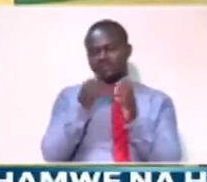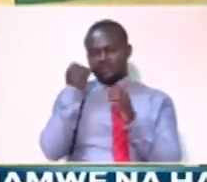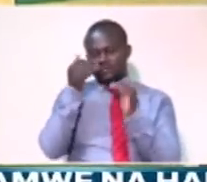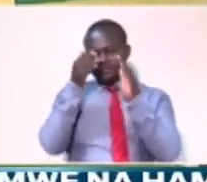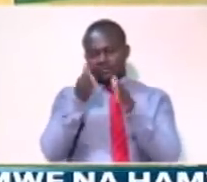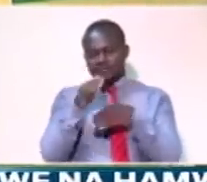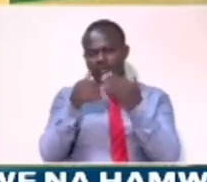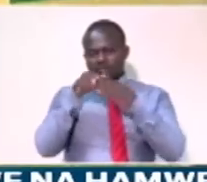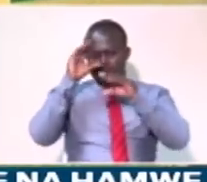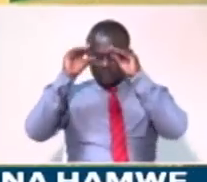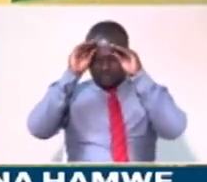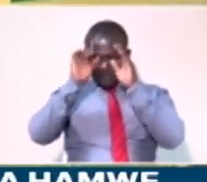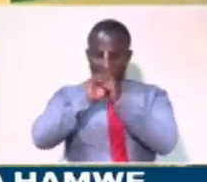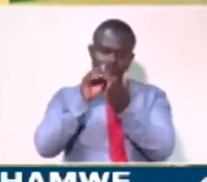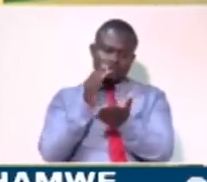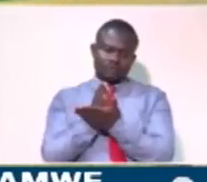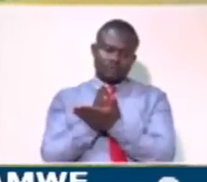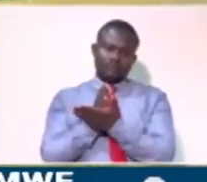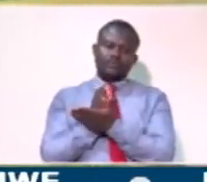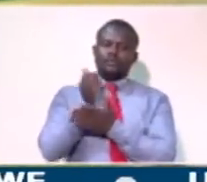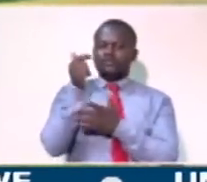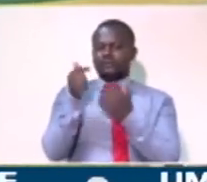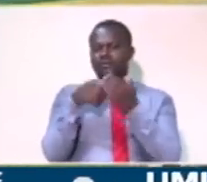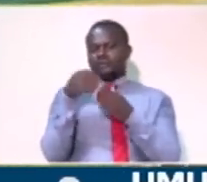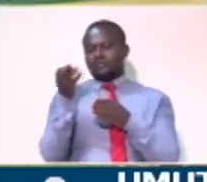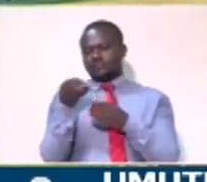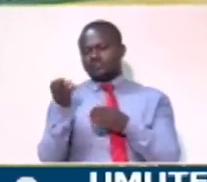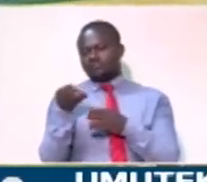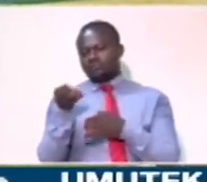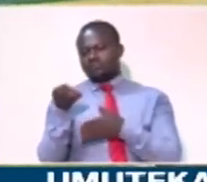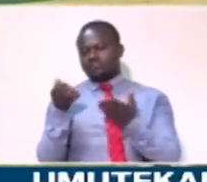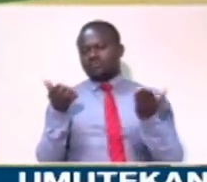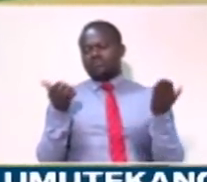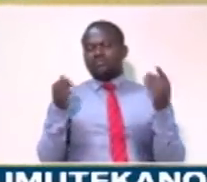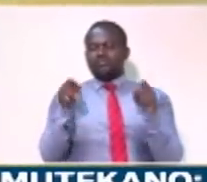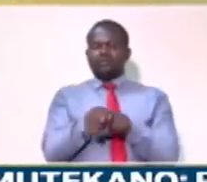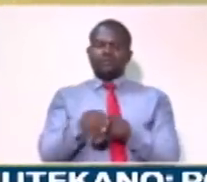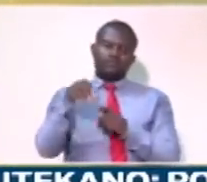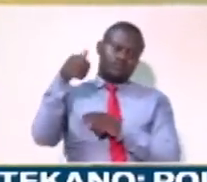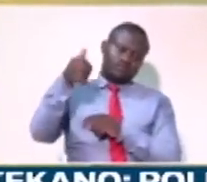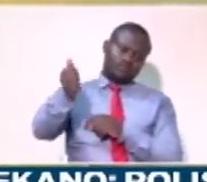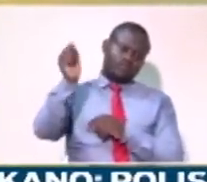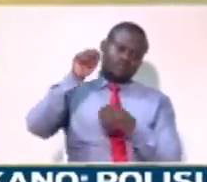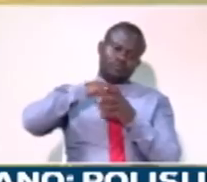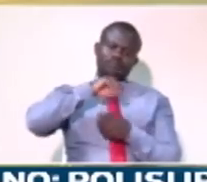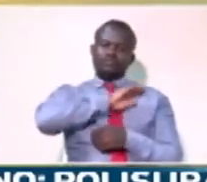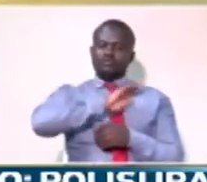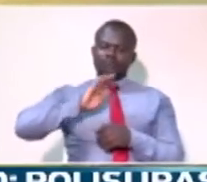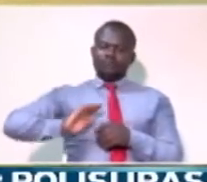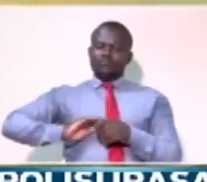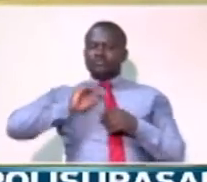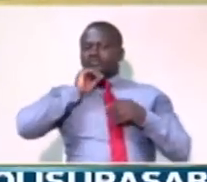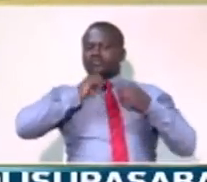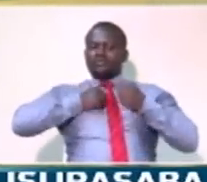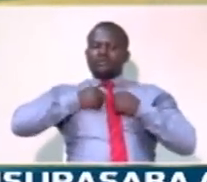umuntu wize amategeko koko ibyo ni ukwirengagiza no kwigiza nkana kimwe n'uko iwabo mu Bubiligi nta munyarwanda